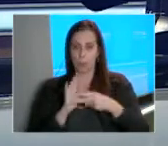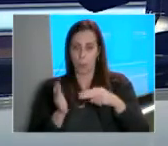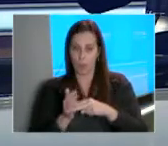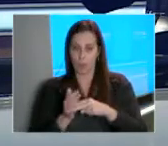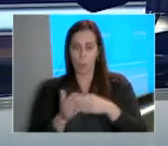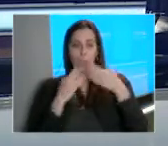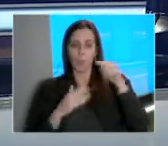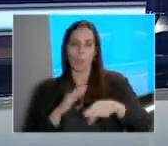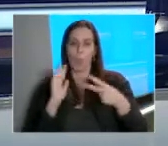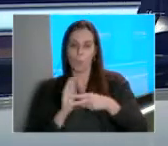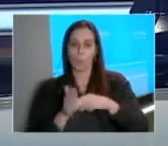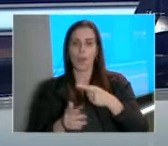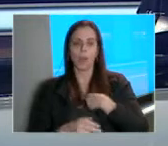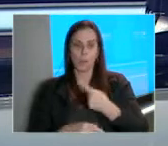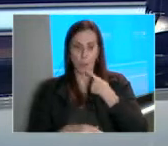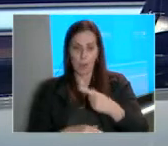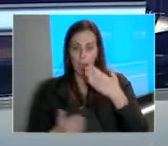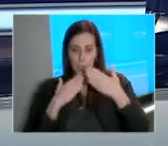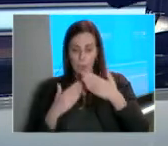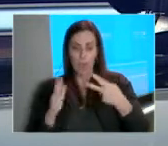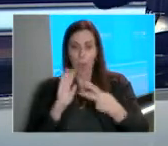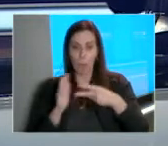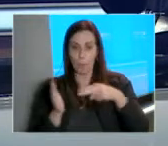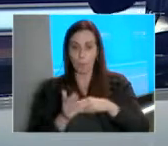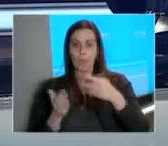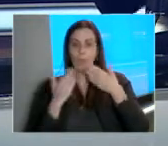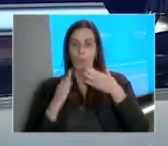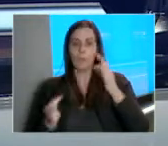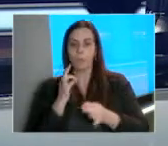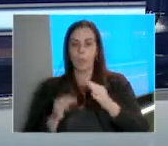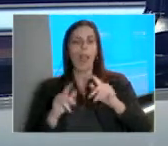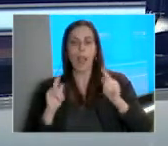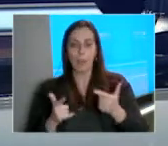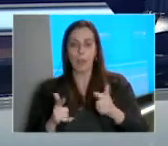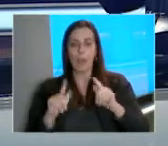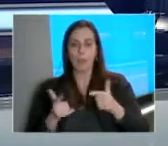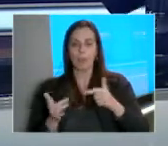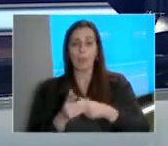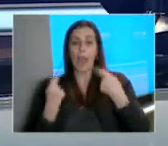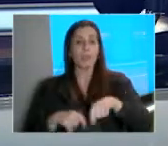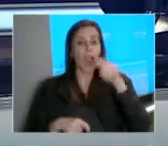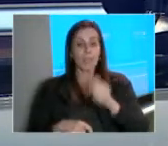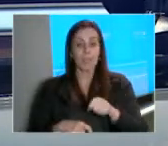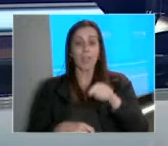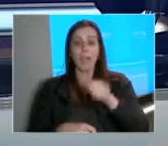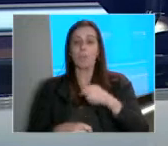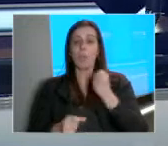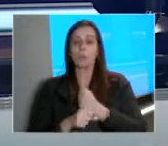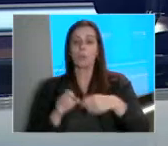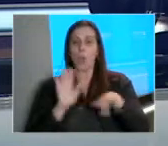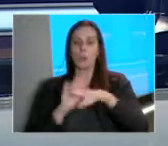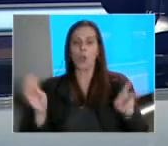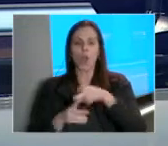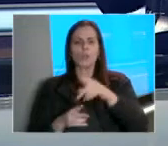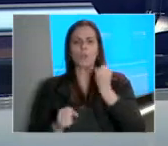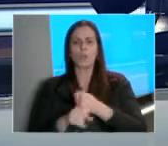לא, אני אומר שנעשה את הדיון פה, פוליטי, לא משפטי. אז אני אומרת לך, הדיון הפוליטי הוא דיון משפטי. למה? למה? כי חברי הכנסת הם מחוקקי החוק, ולא